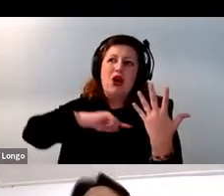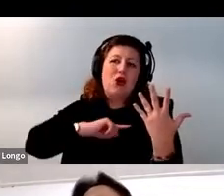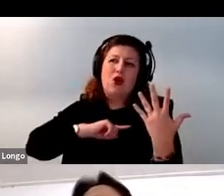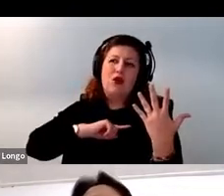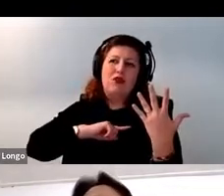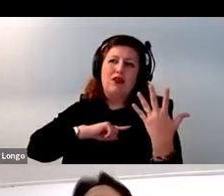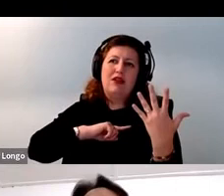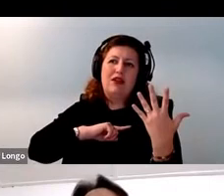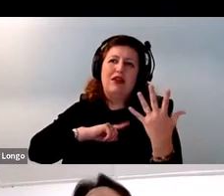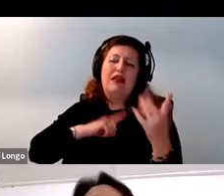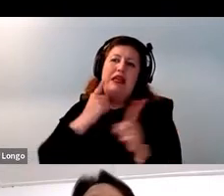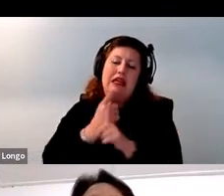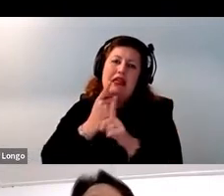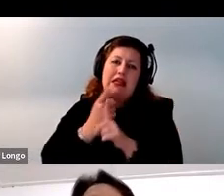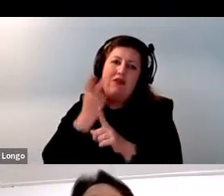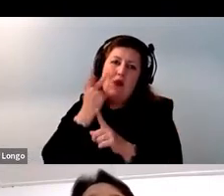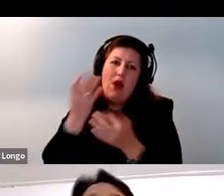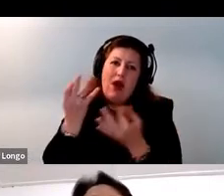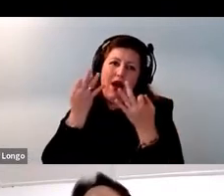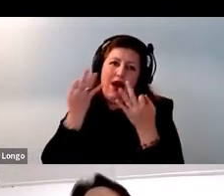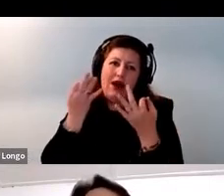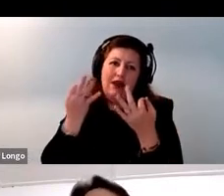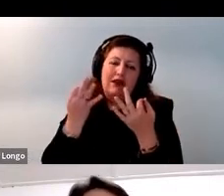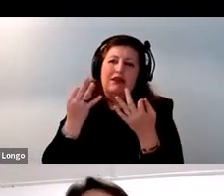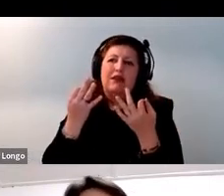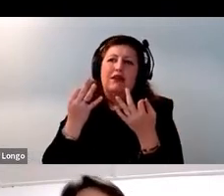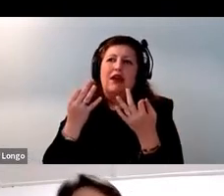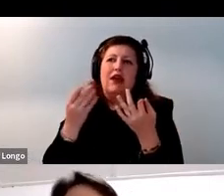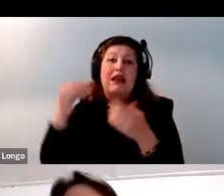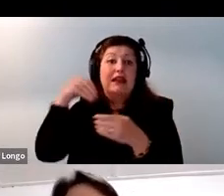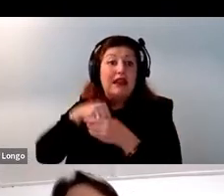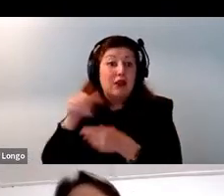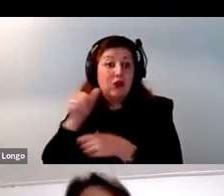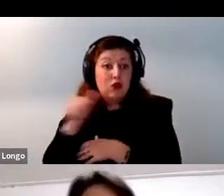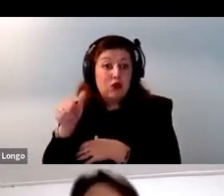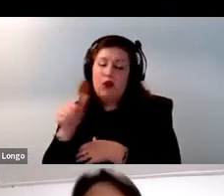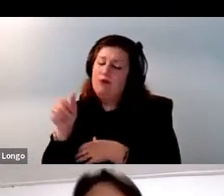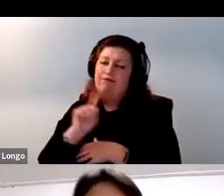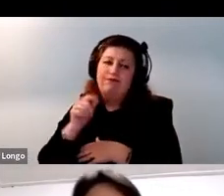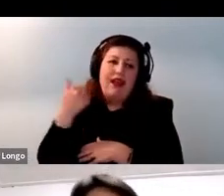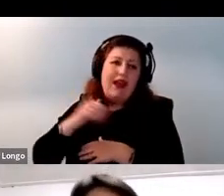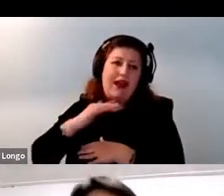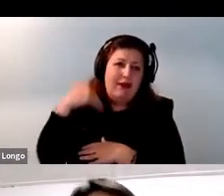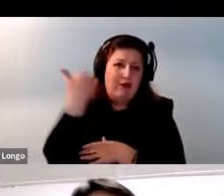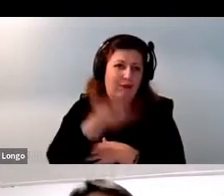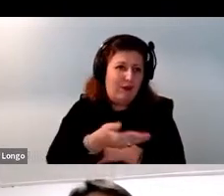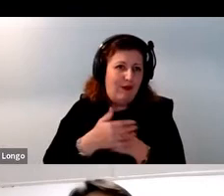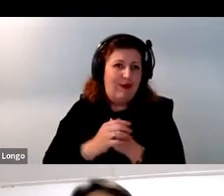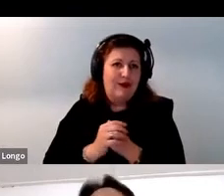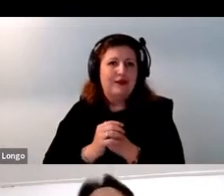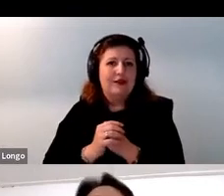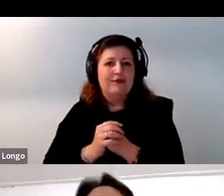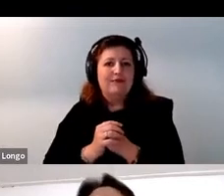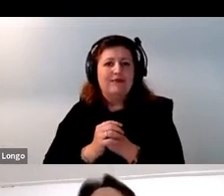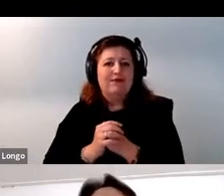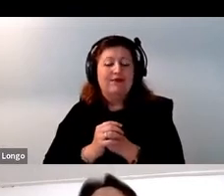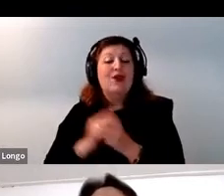andrà fatto un lavoro anche sull'esterno. Come diceva Giulia, spesso le scuole hanno un